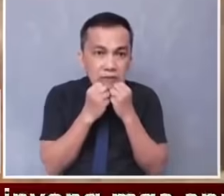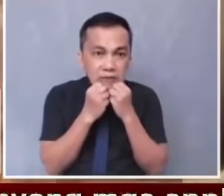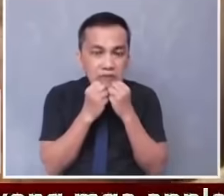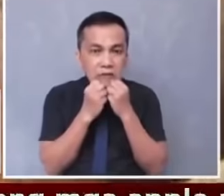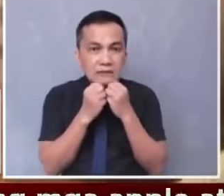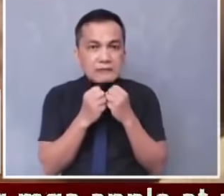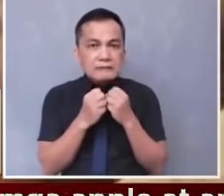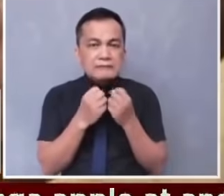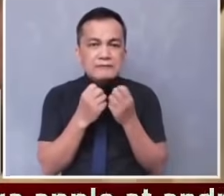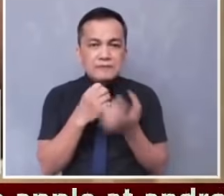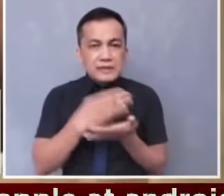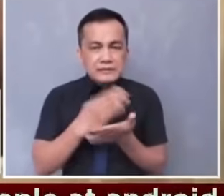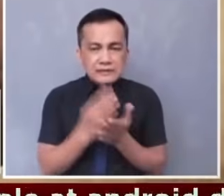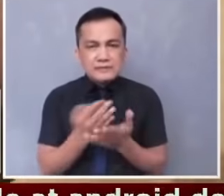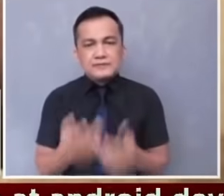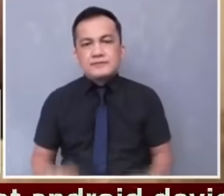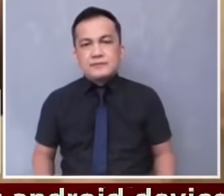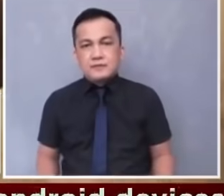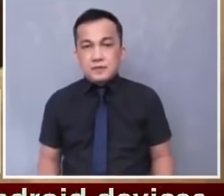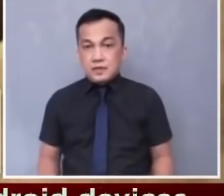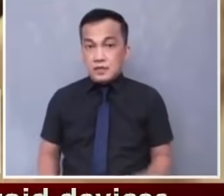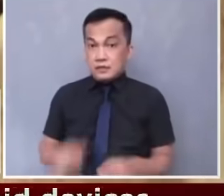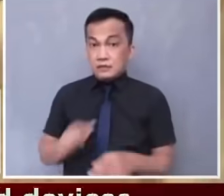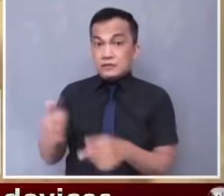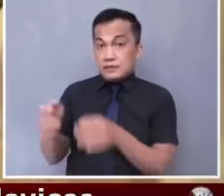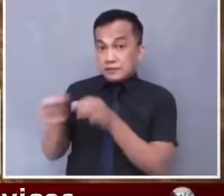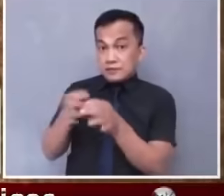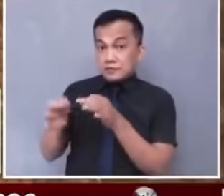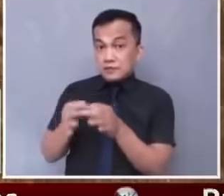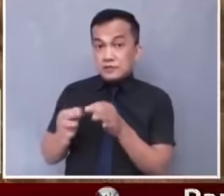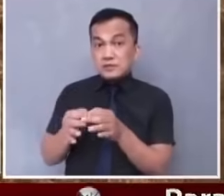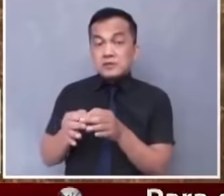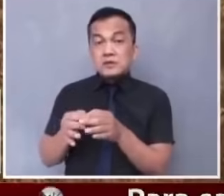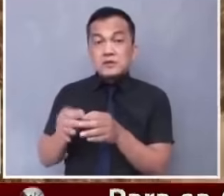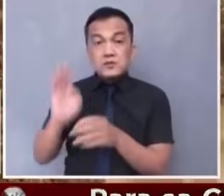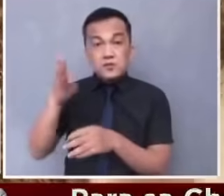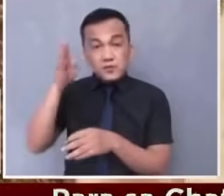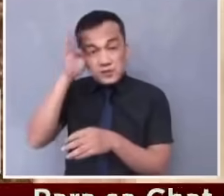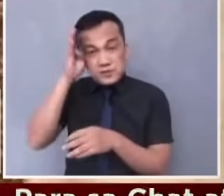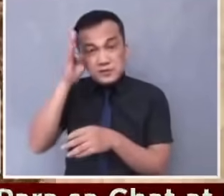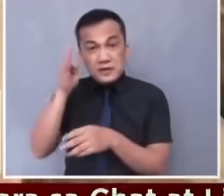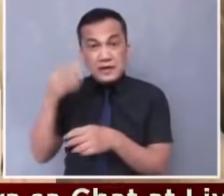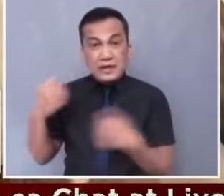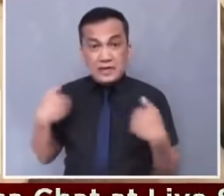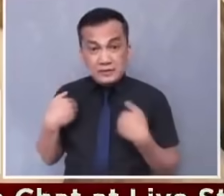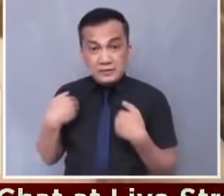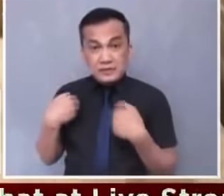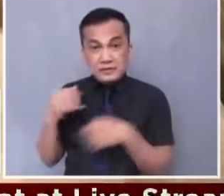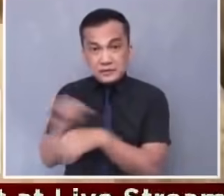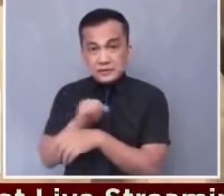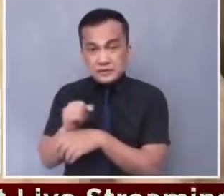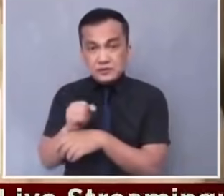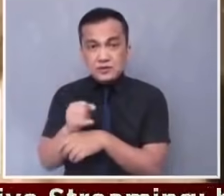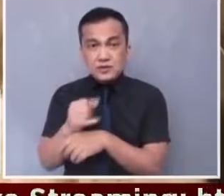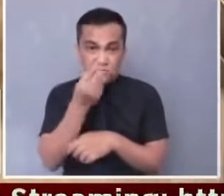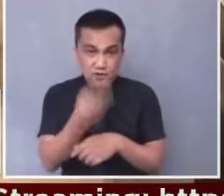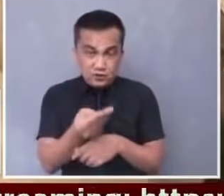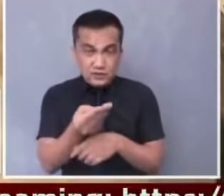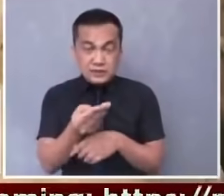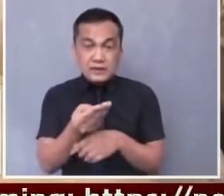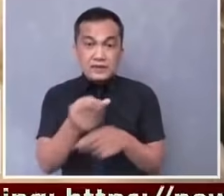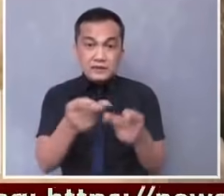budget. Paliwanag ng Bureau of Animal Industry, kahit kumonti na ang mga lugar na apektado ng African swine